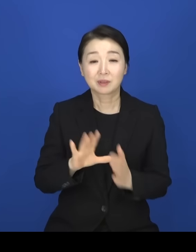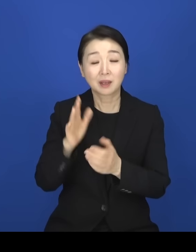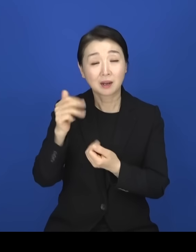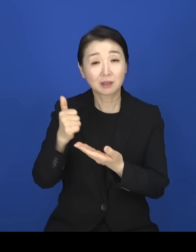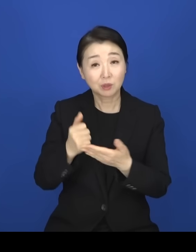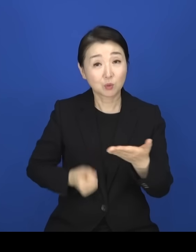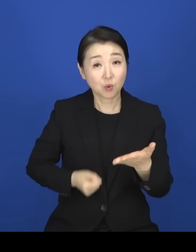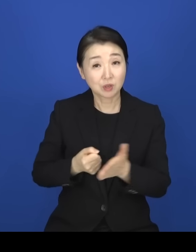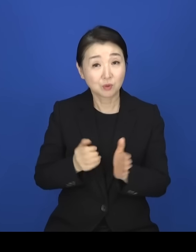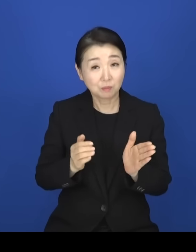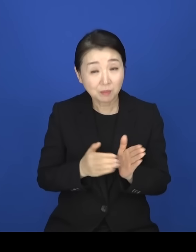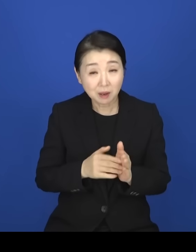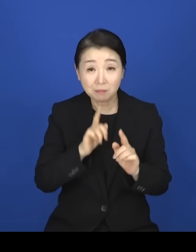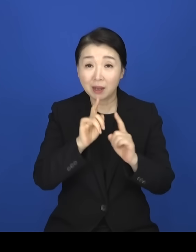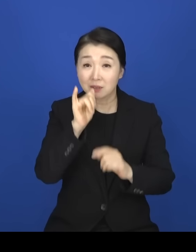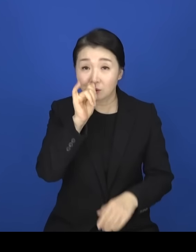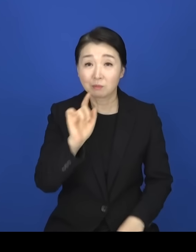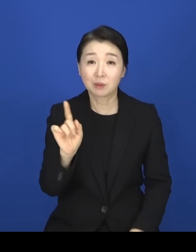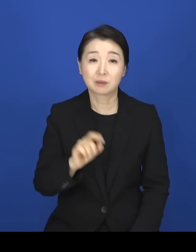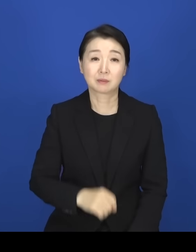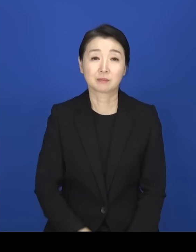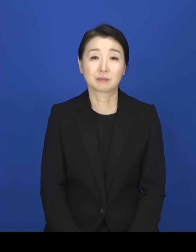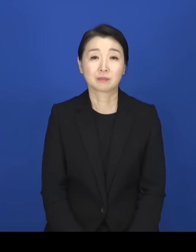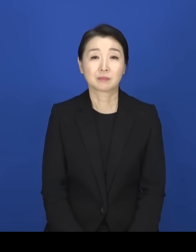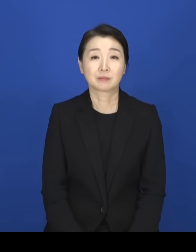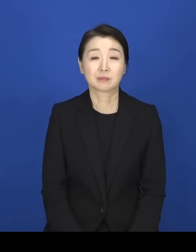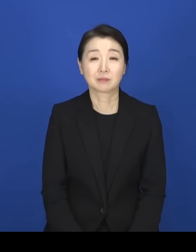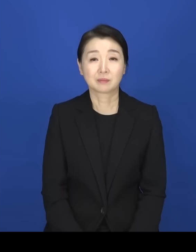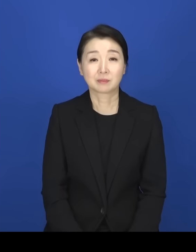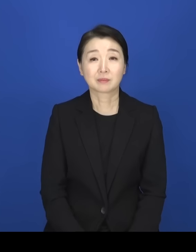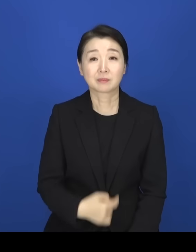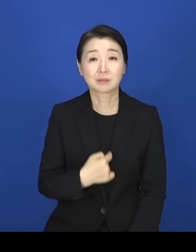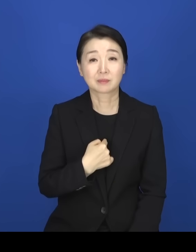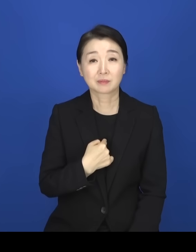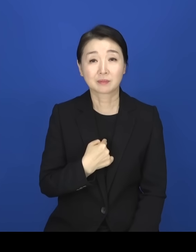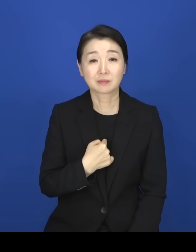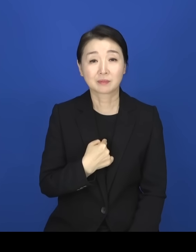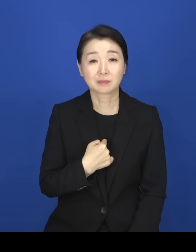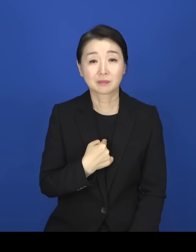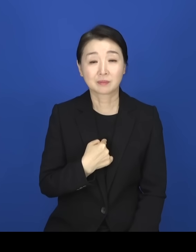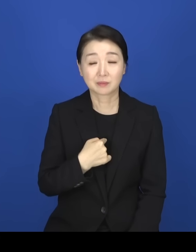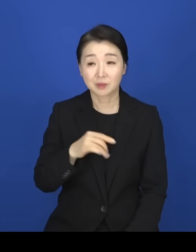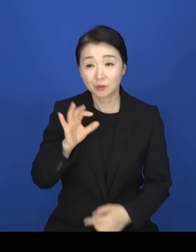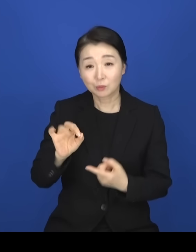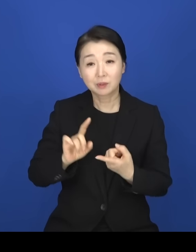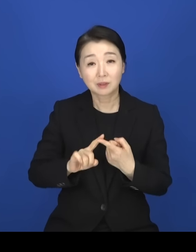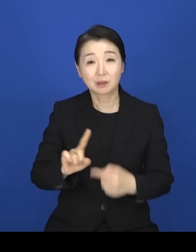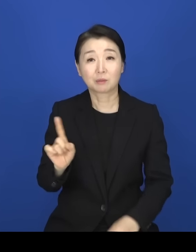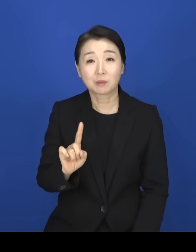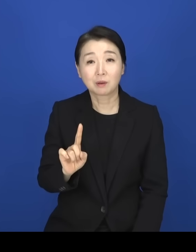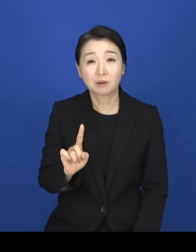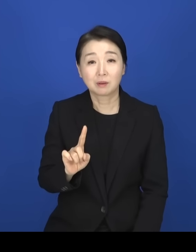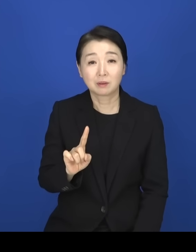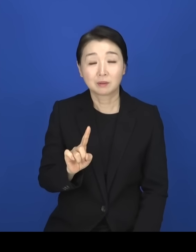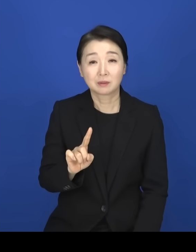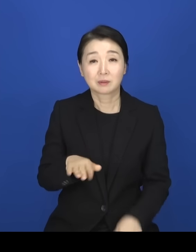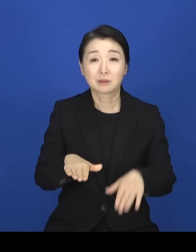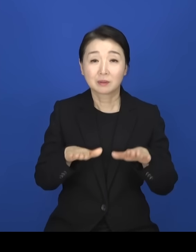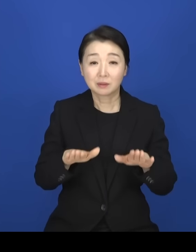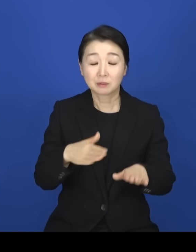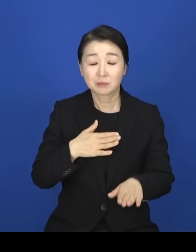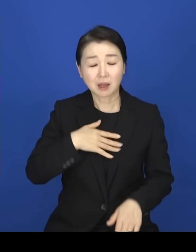또 용기를 주시는 그런 말씀 같은 게 있어요? 구절이나? 네, 제가 돈에 대한 거는 여전히 뭐 사실